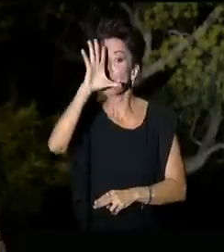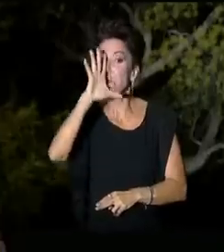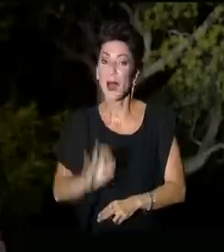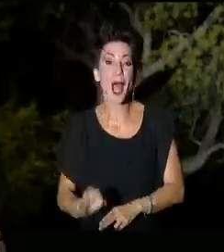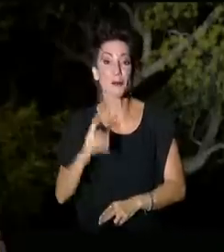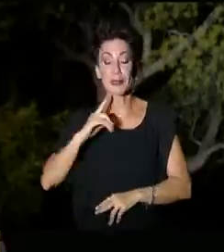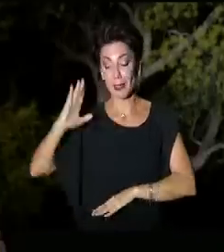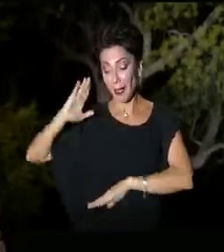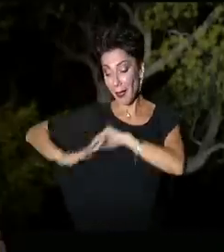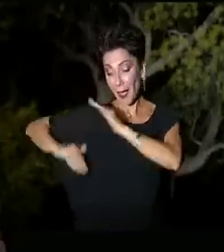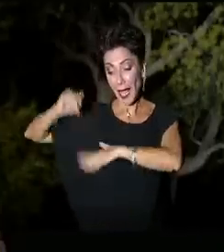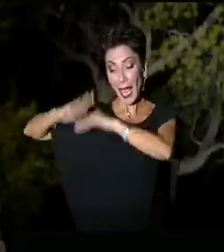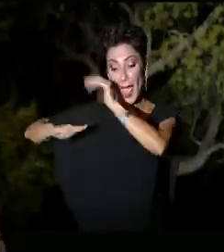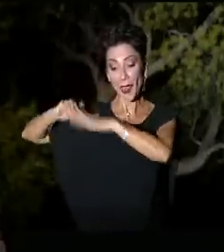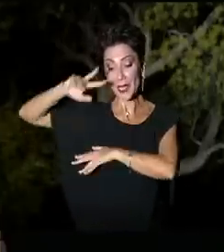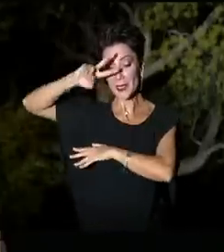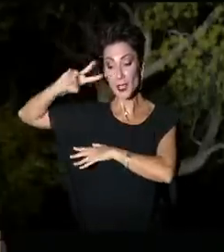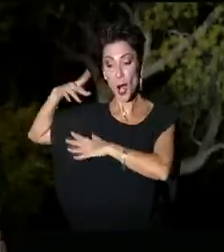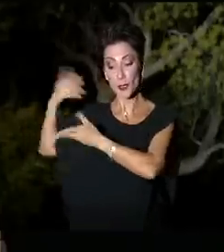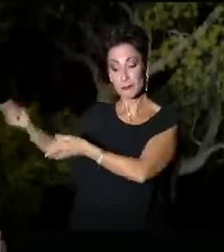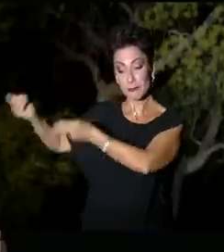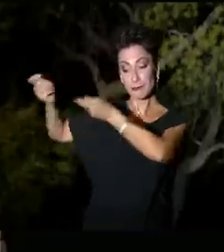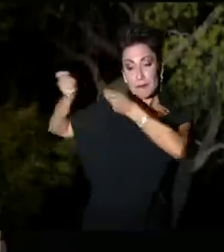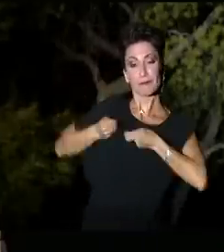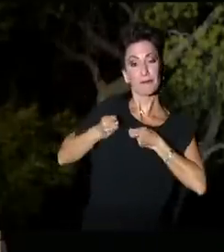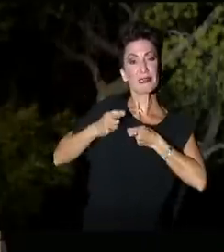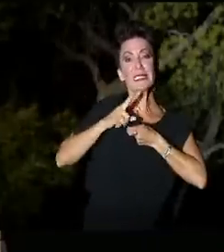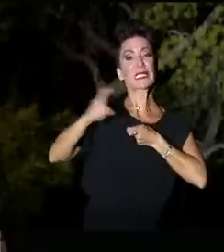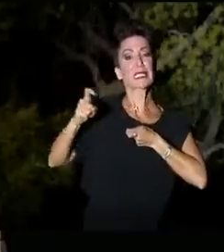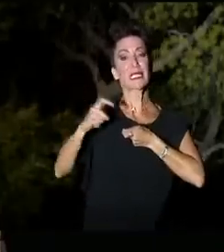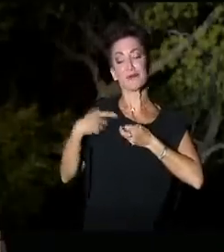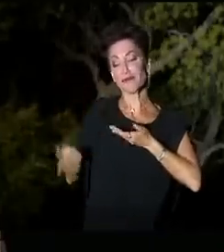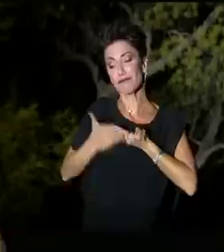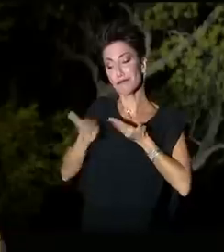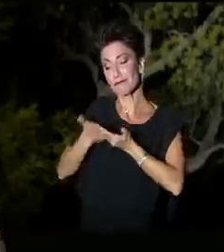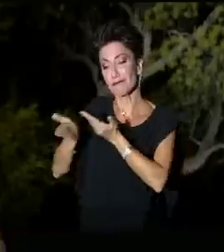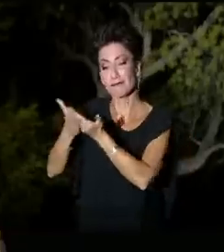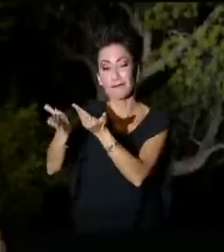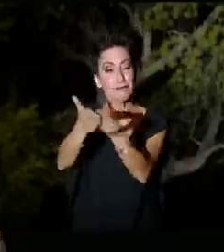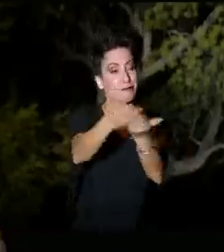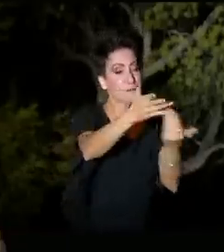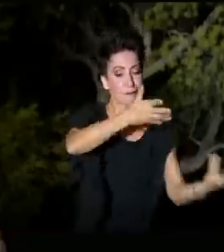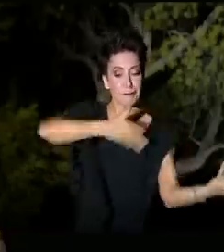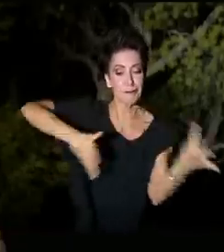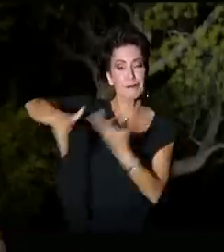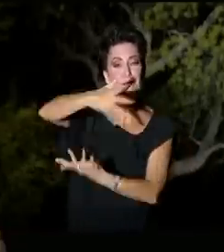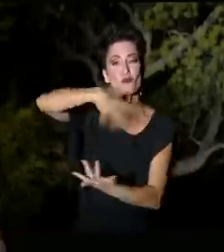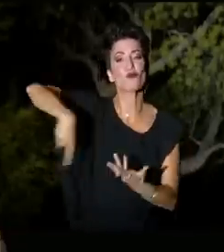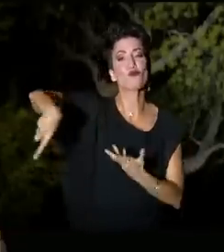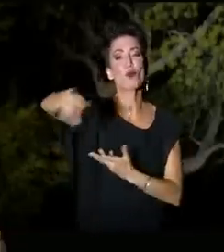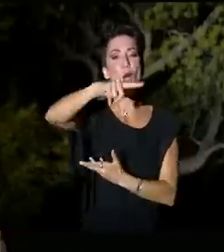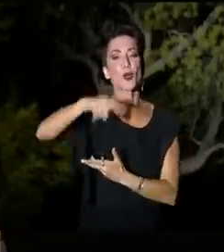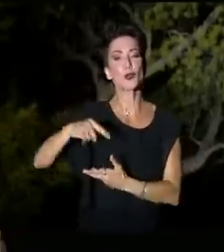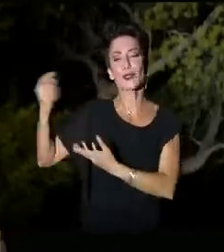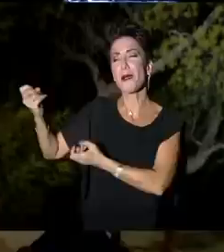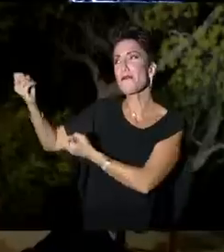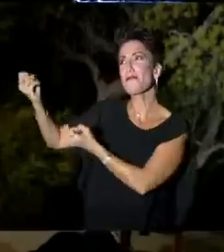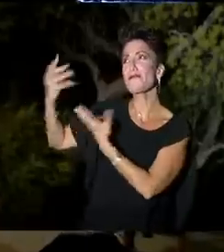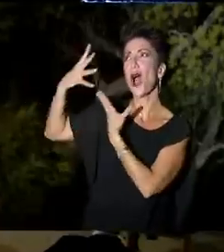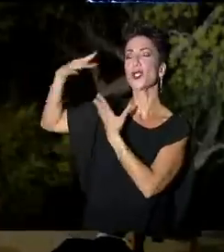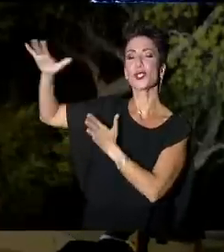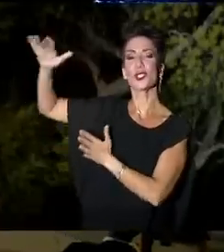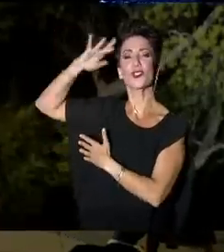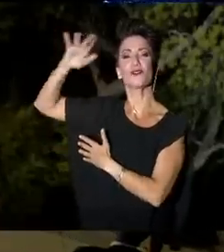τον ιδρυτή μας, τον Αριστοτέλη Onassis, πριν από 45 χρόνια. Και αυτό είναι το πνεύμα που μας φέρνει πιο κοντά με